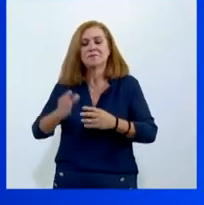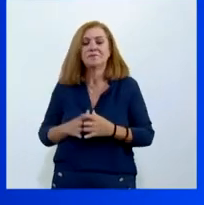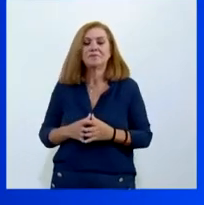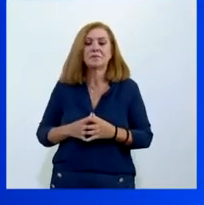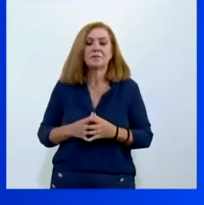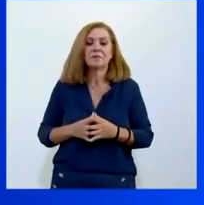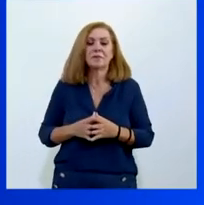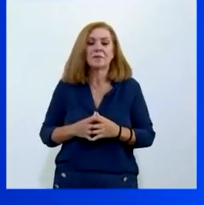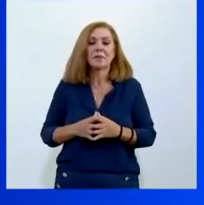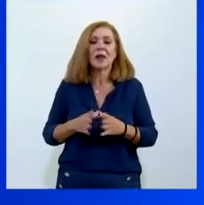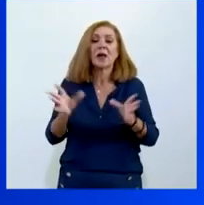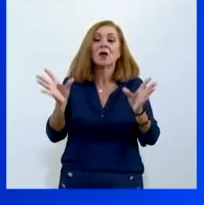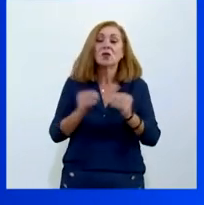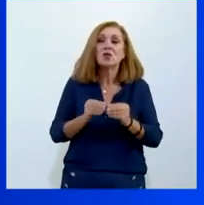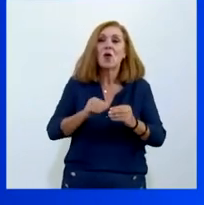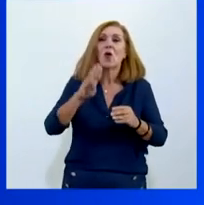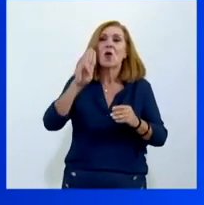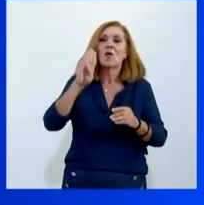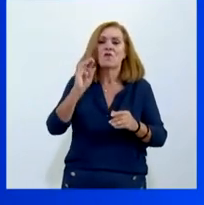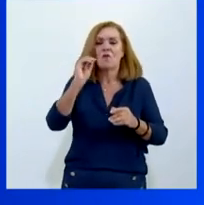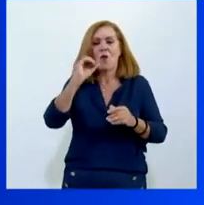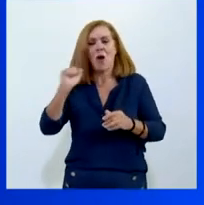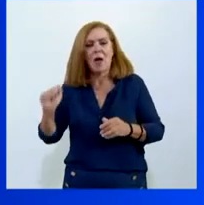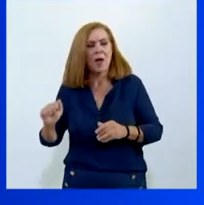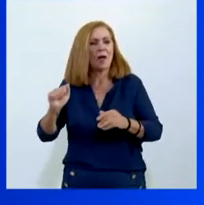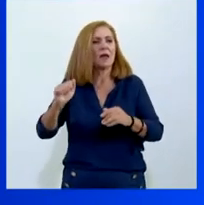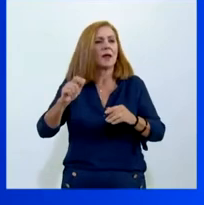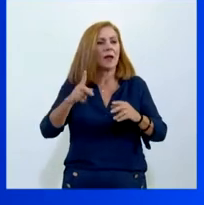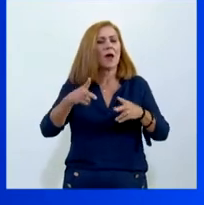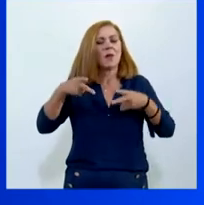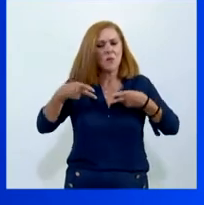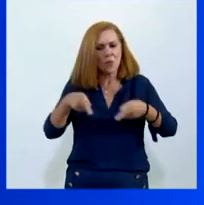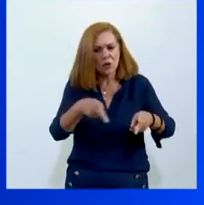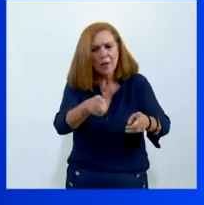ΒΟΑΚ αναμένουμε